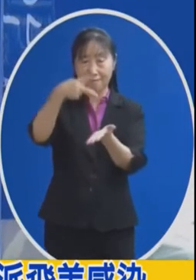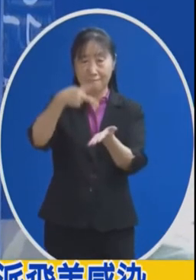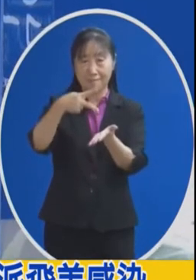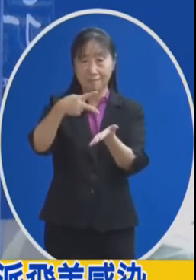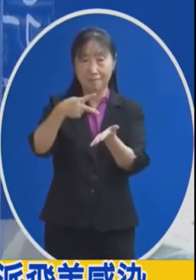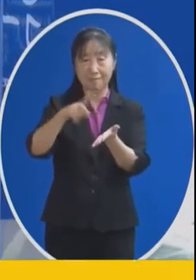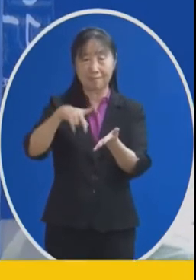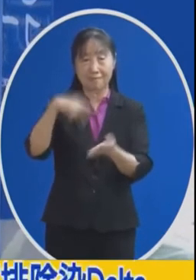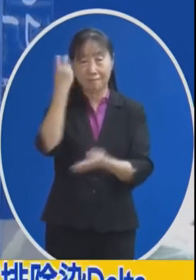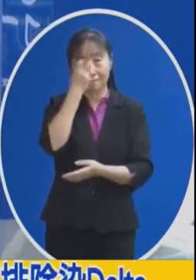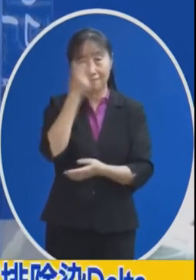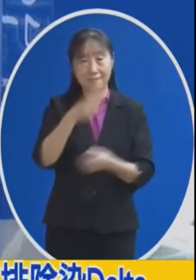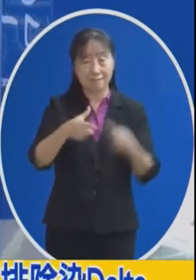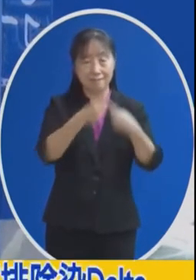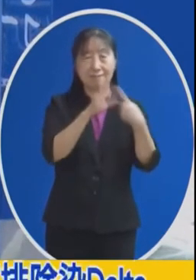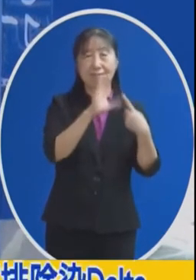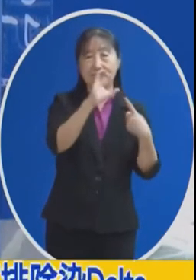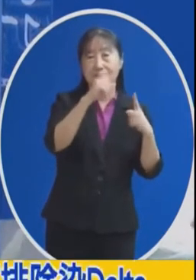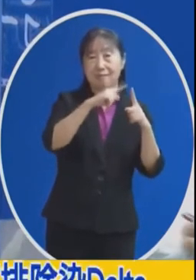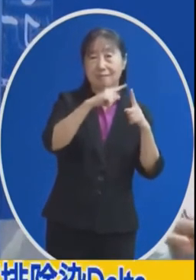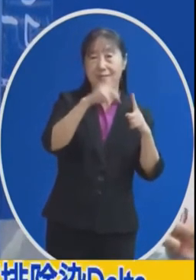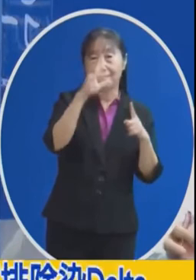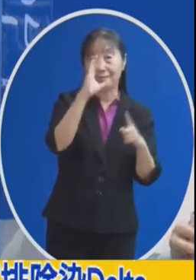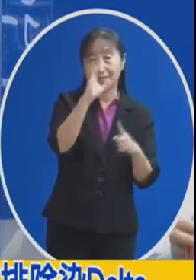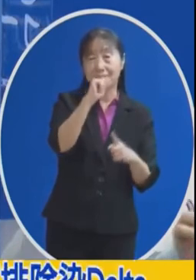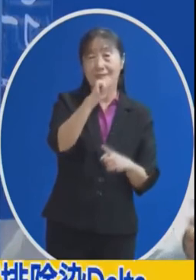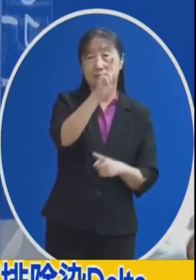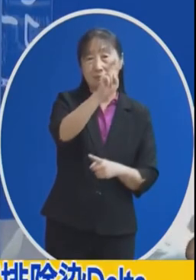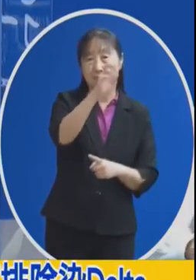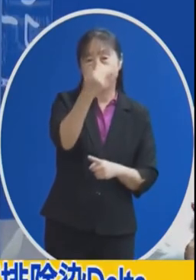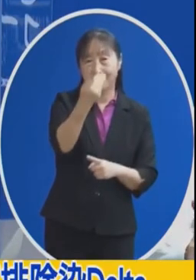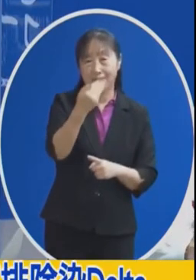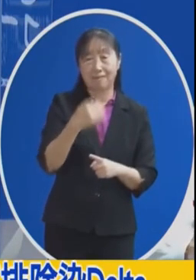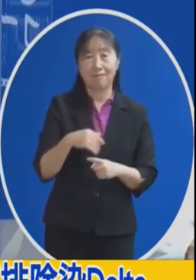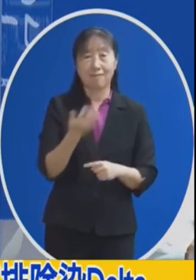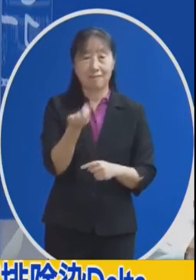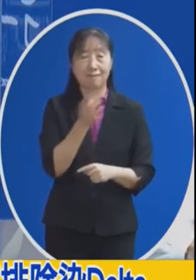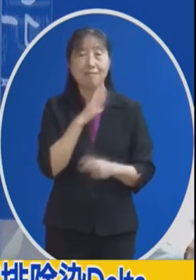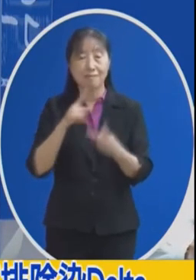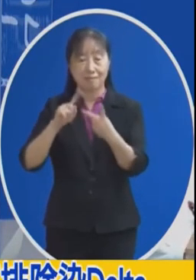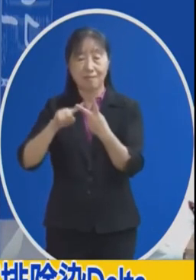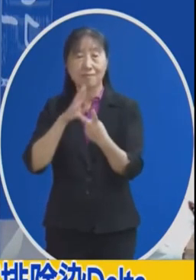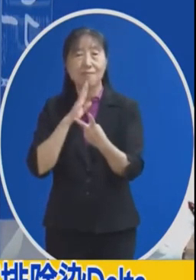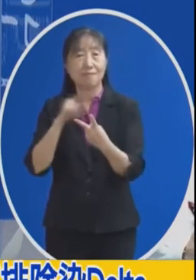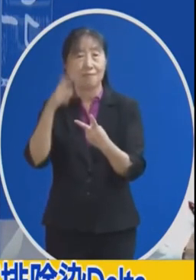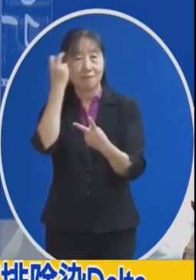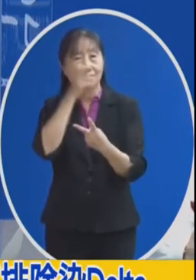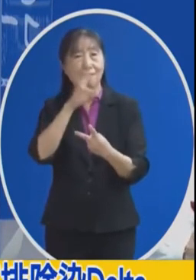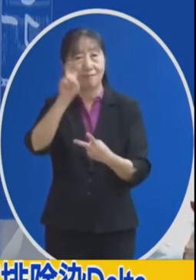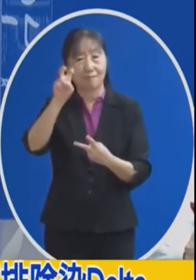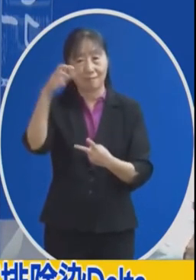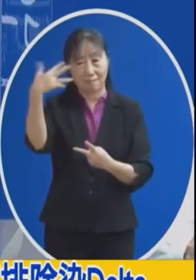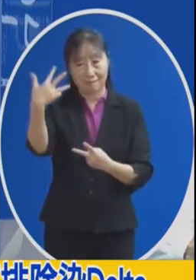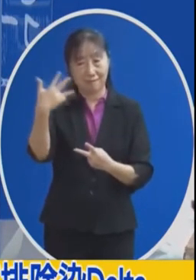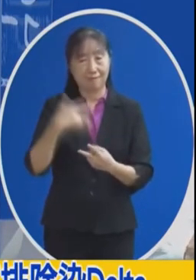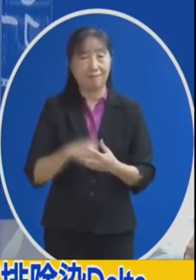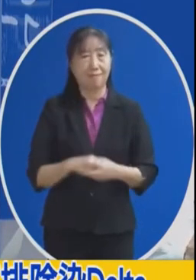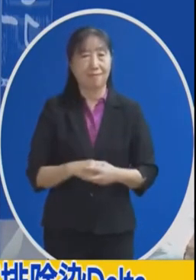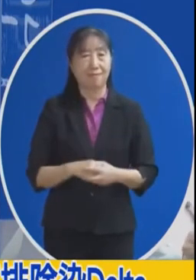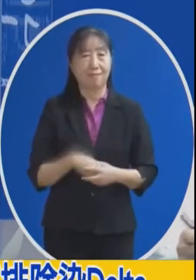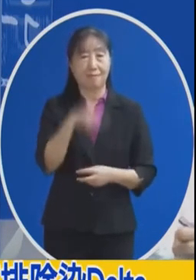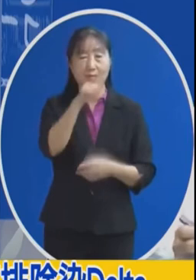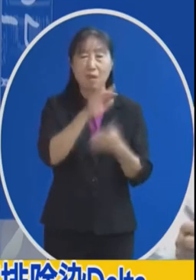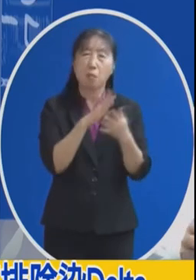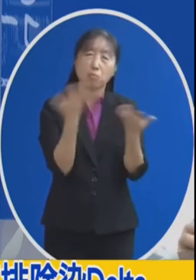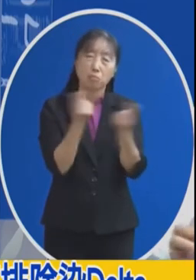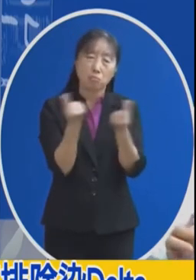的采检，那第一次是 CT 值29，那我们刚刚出来第二次采检的结果是28，所以这个变